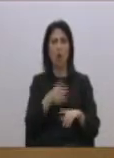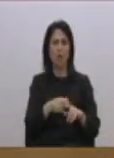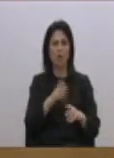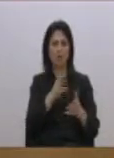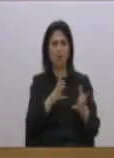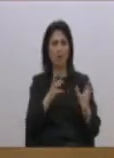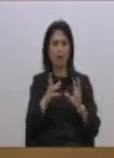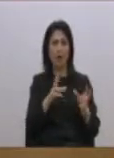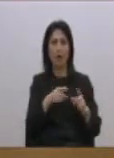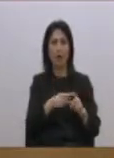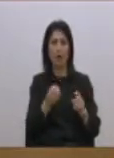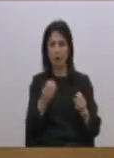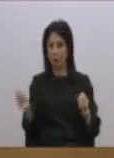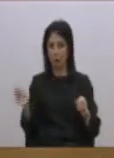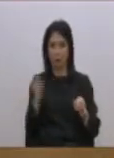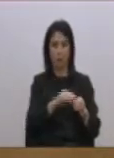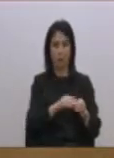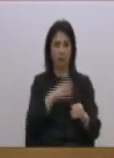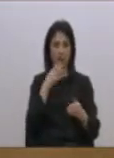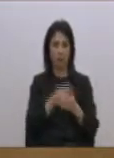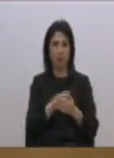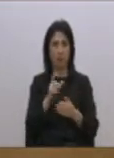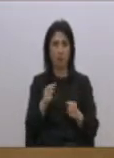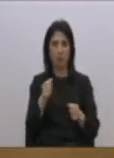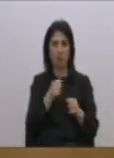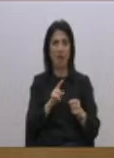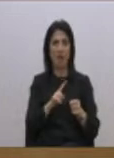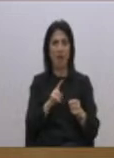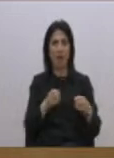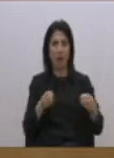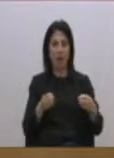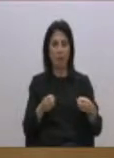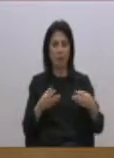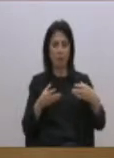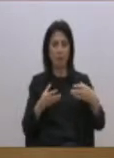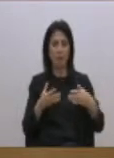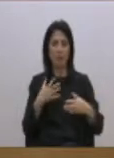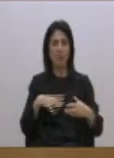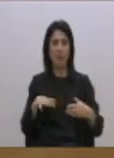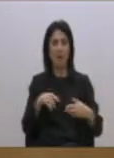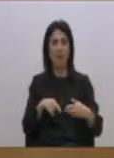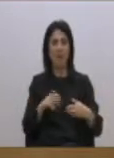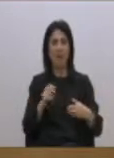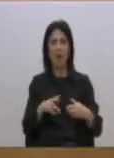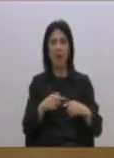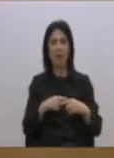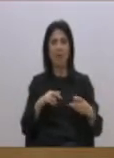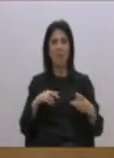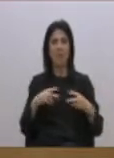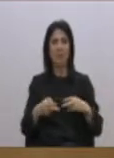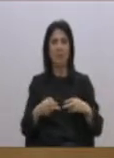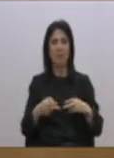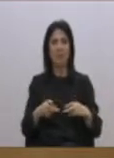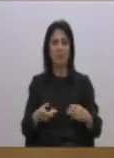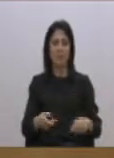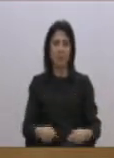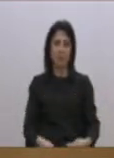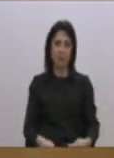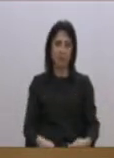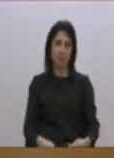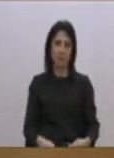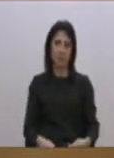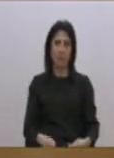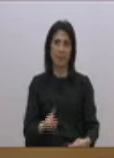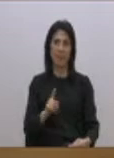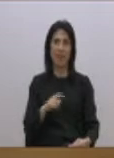და ასე შემდეგ, აი ამას როგორ უპირისპიროს საქართველოში აი ამ ცვლილებებს, საქართველოს პარლამენტში ამიღებულმა